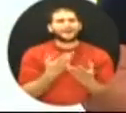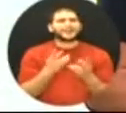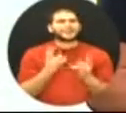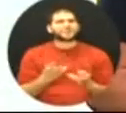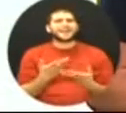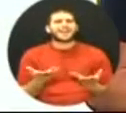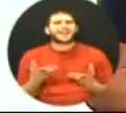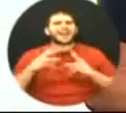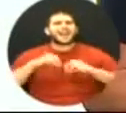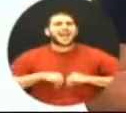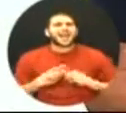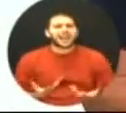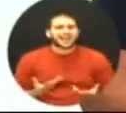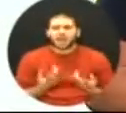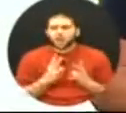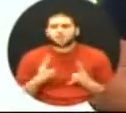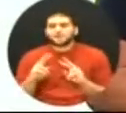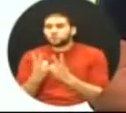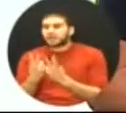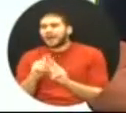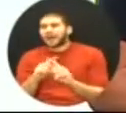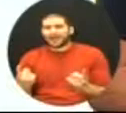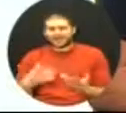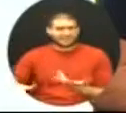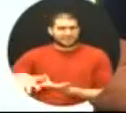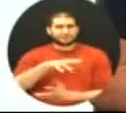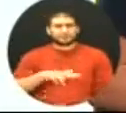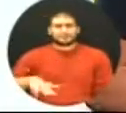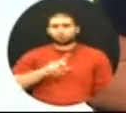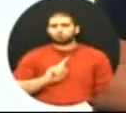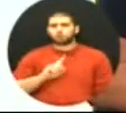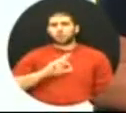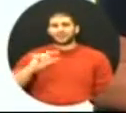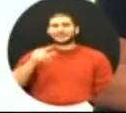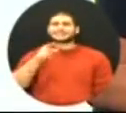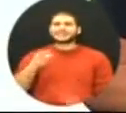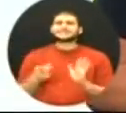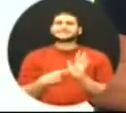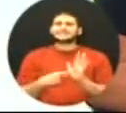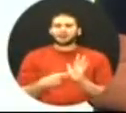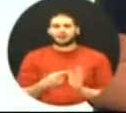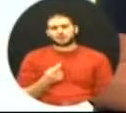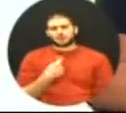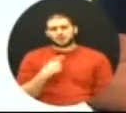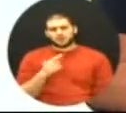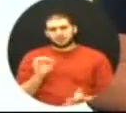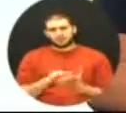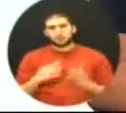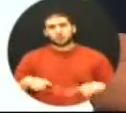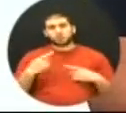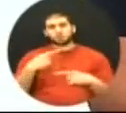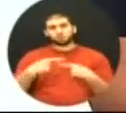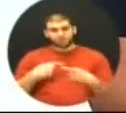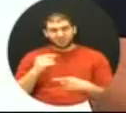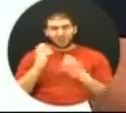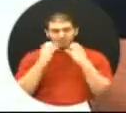יכולת להכיל שום קבוצה אחרת בציבור שהוא לא הם, זו הסיבה שיום השנה לרצח רבין, זה היום לדבר על